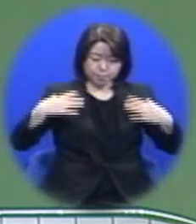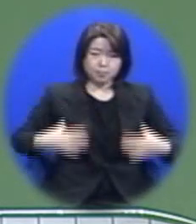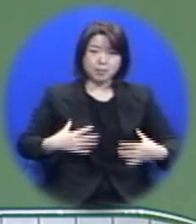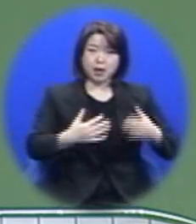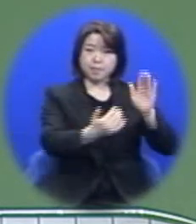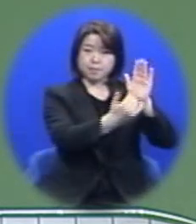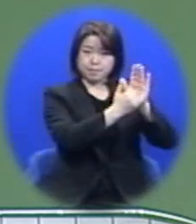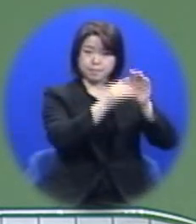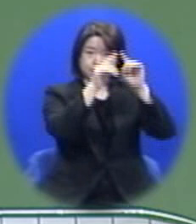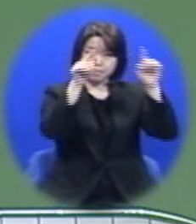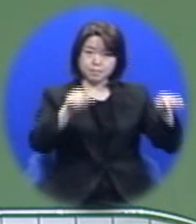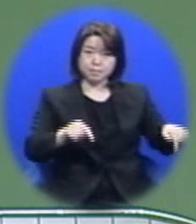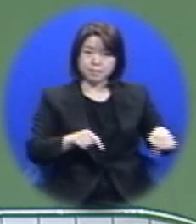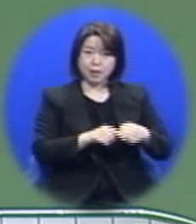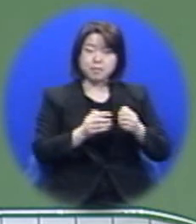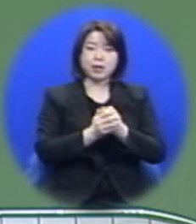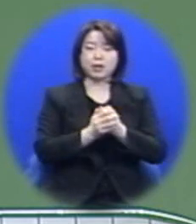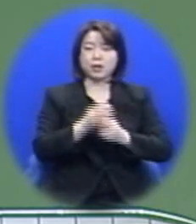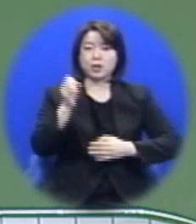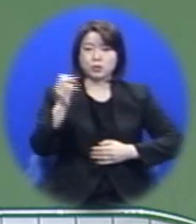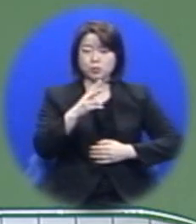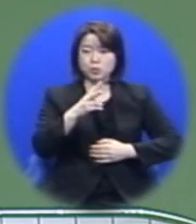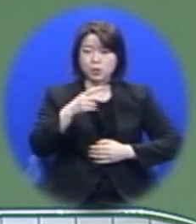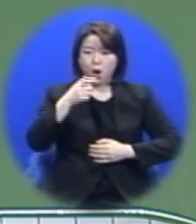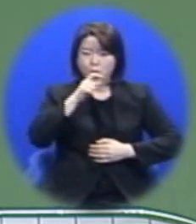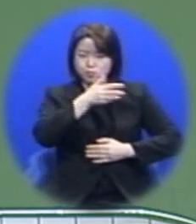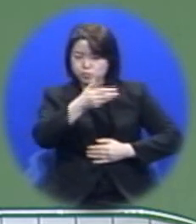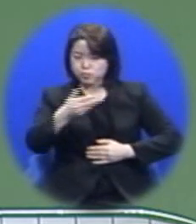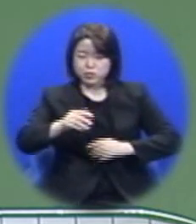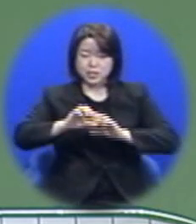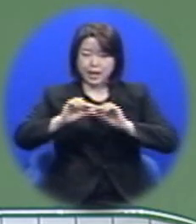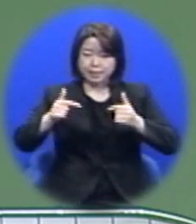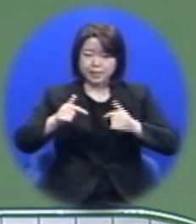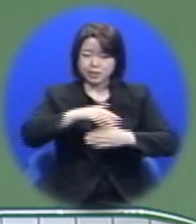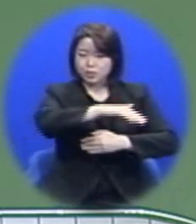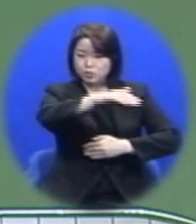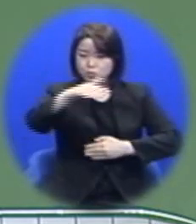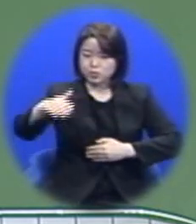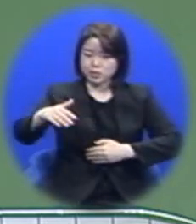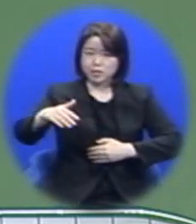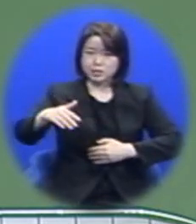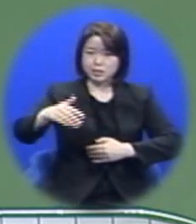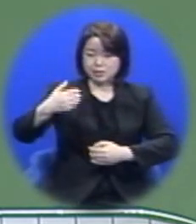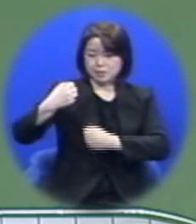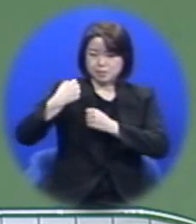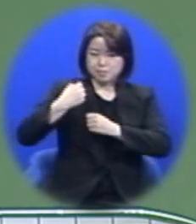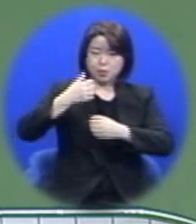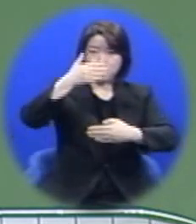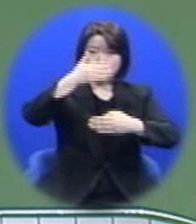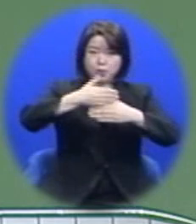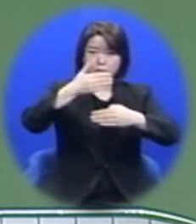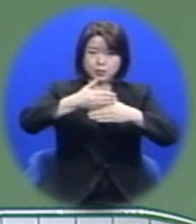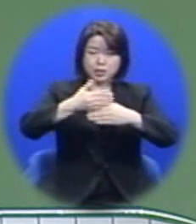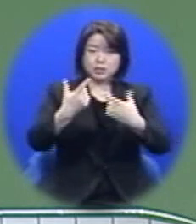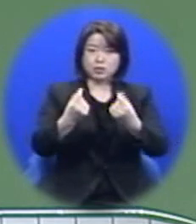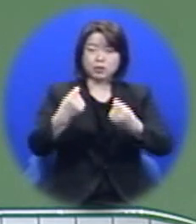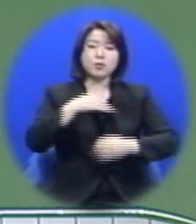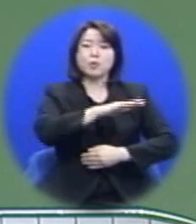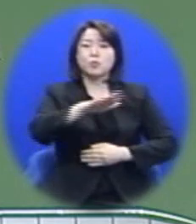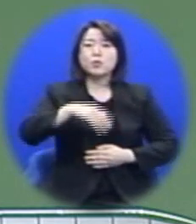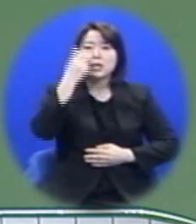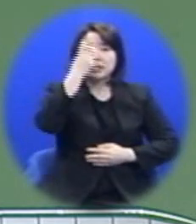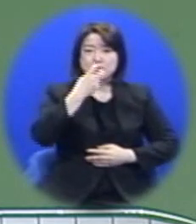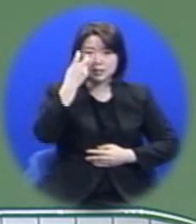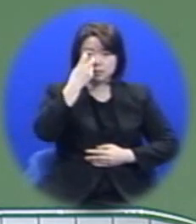방패와 물샐 틈 없는 성벽으로 둘러싸인 요새처럼 우리를 지켜 보호하신다.